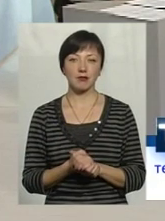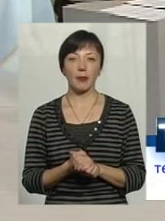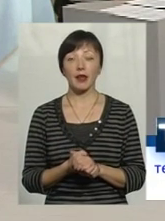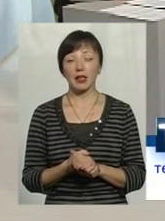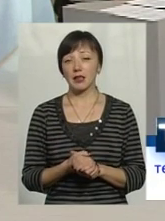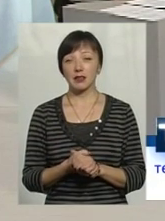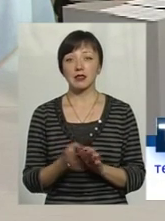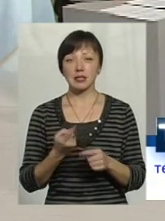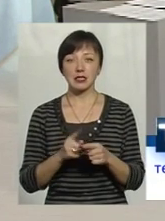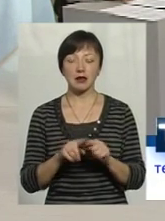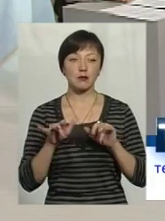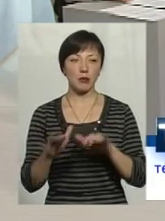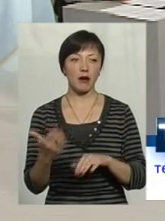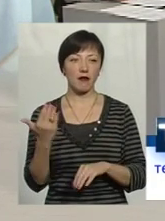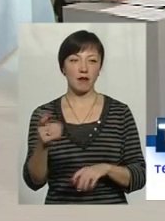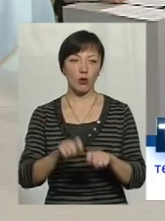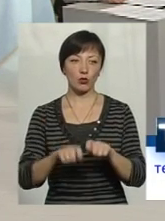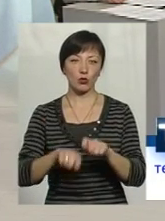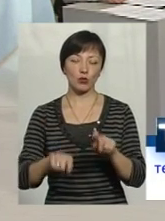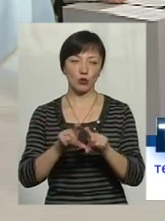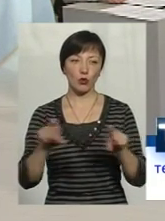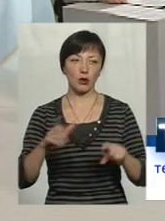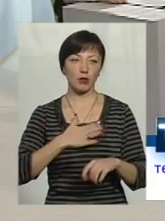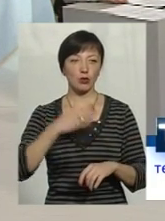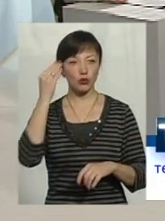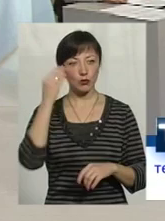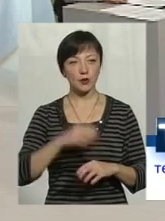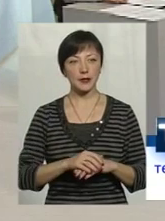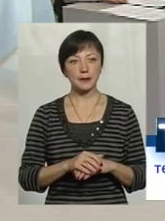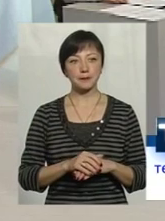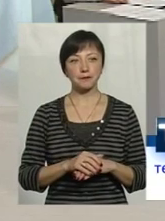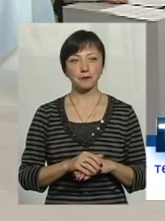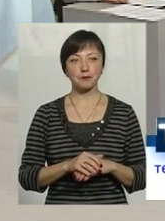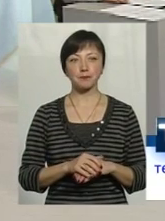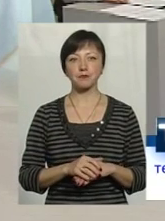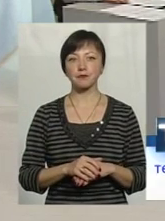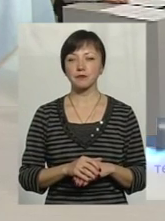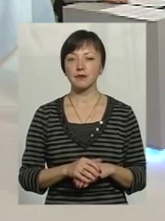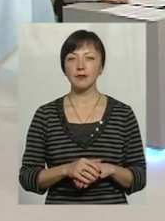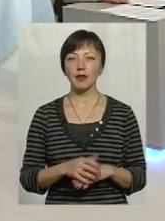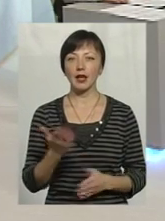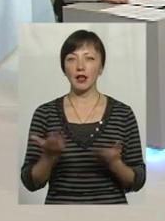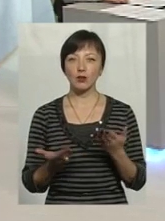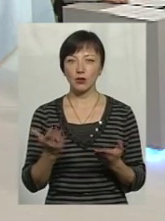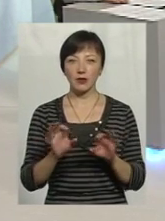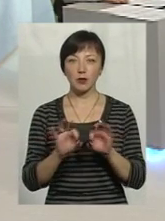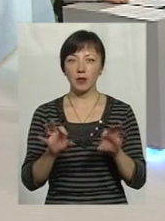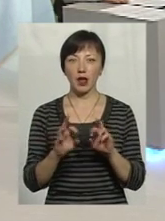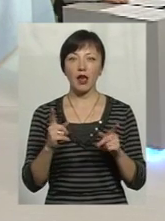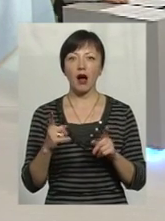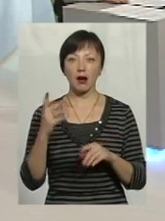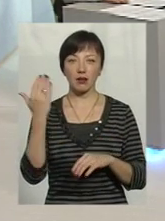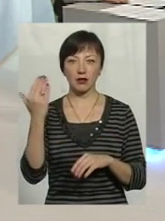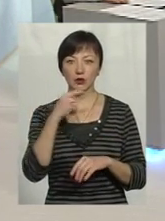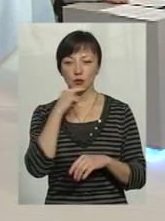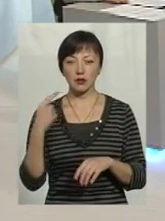вже справа контролюючого органу, на мою думку. І ми ще не згадали. Не пояснює таке, чи яким чином, наприклад, з сусідньої держави були переведені